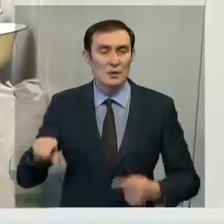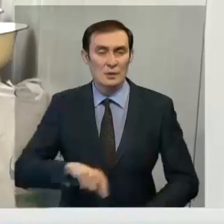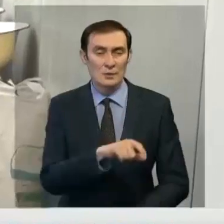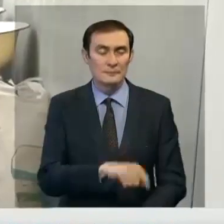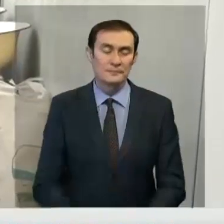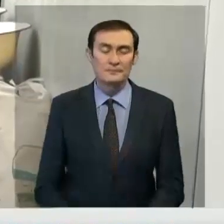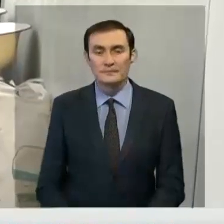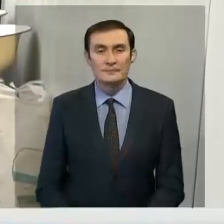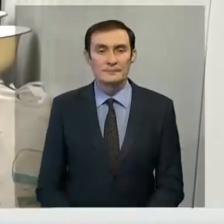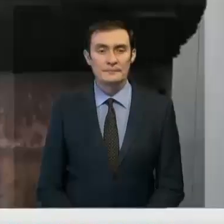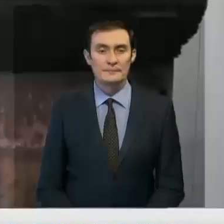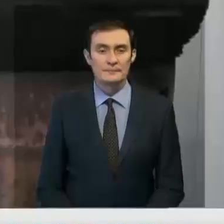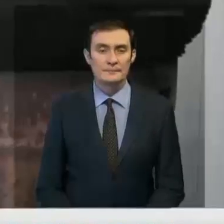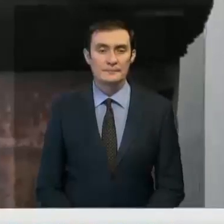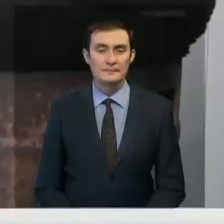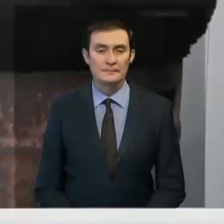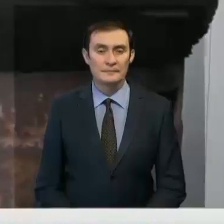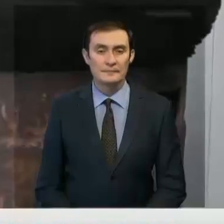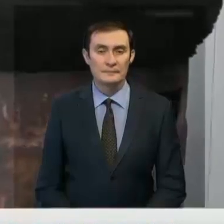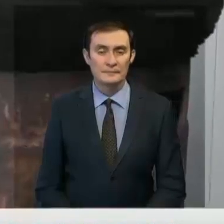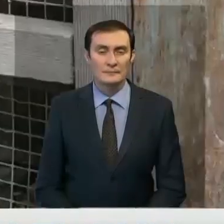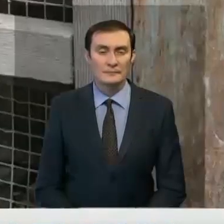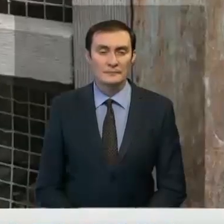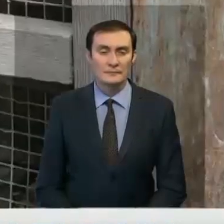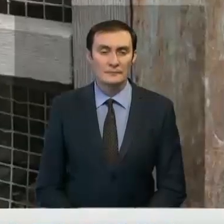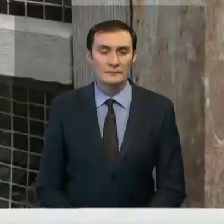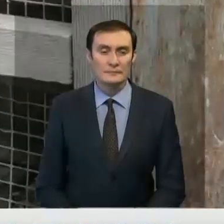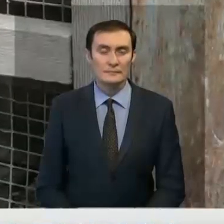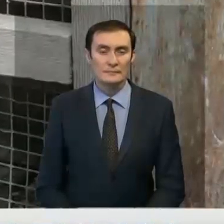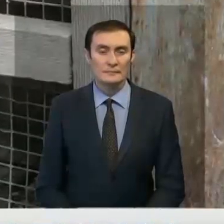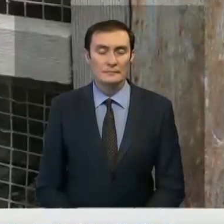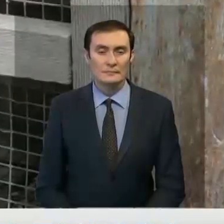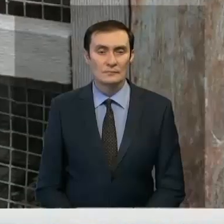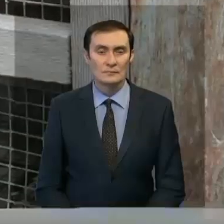Асям Хасянкызы, Зауреш Думанкызы и Риат Шони, Хабар 24, Ташкент.